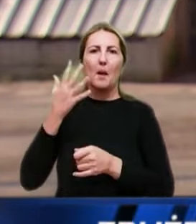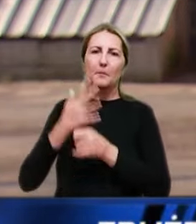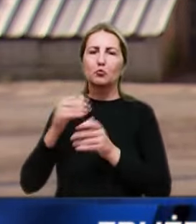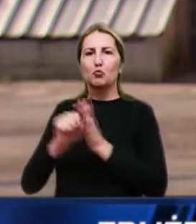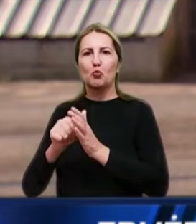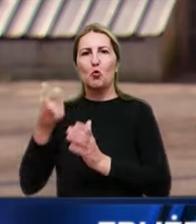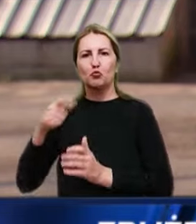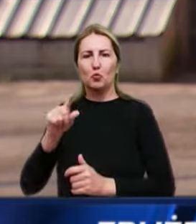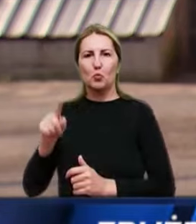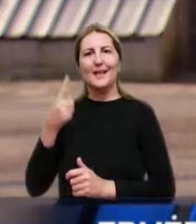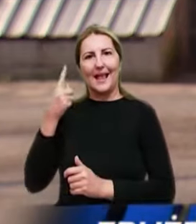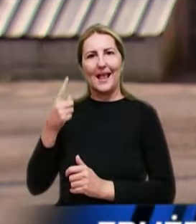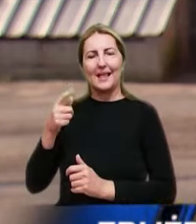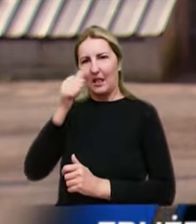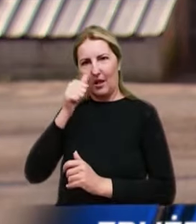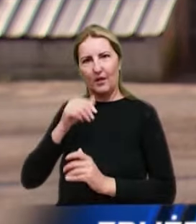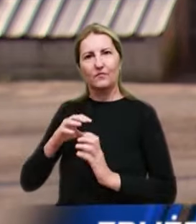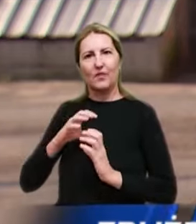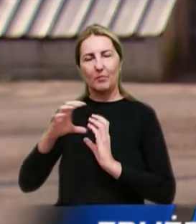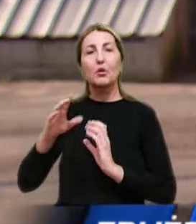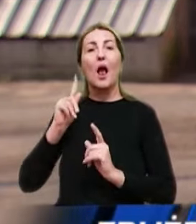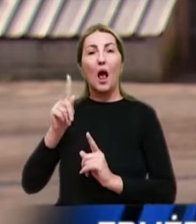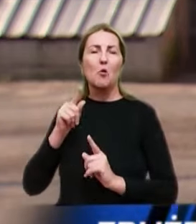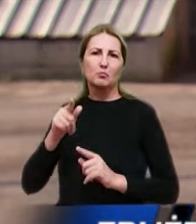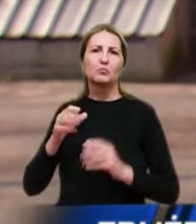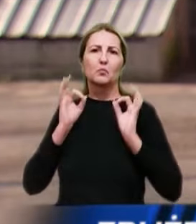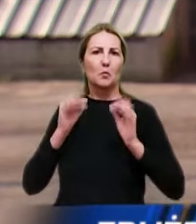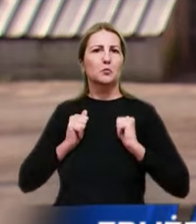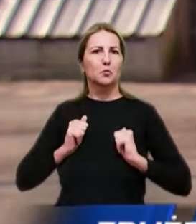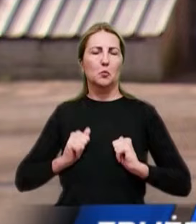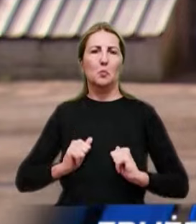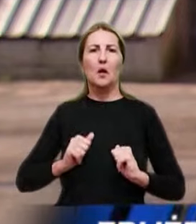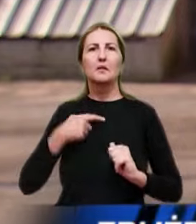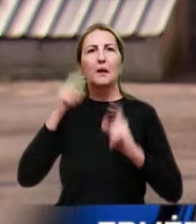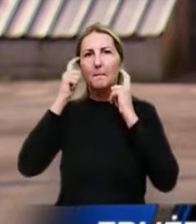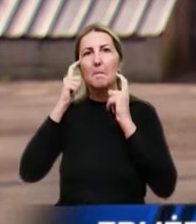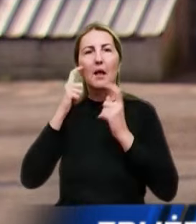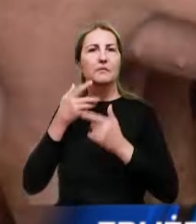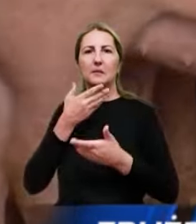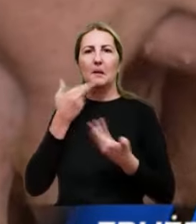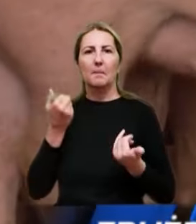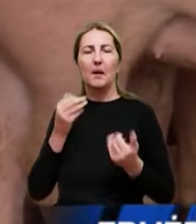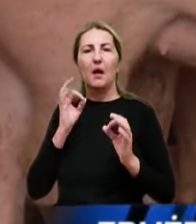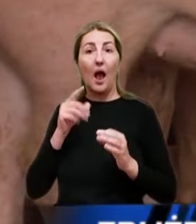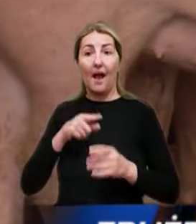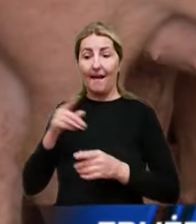pozwalało spokojnie, godnie żyć, bez stresu, co będzie jutro. Na dzień dzisiejszy zarobek mamy na podobnym poziomie, jednakże